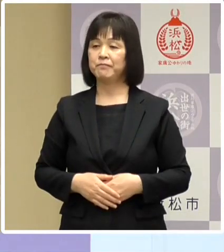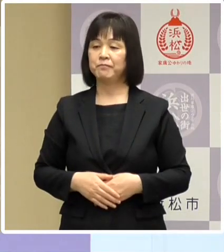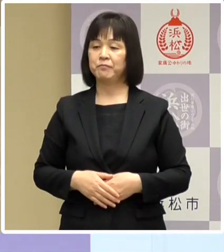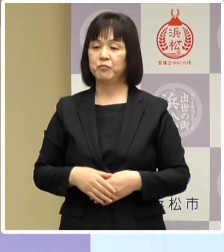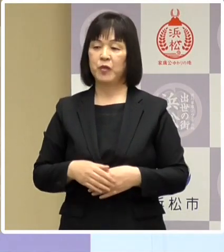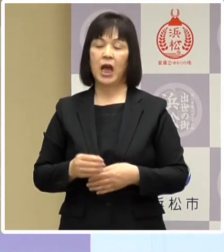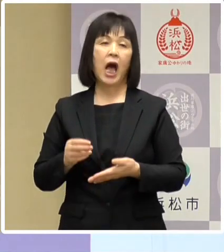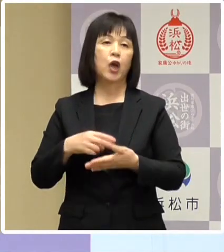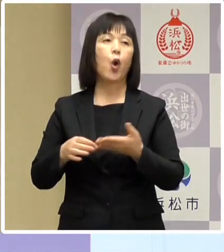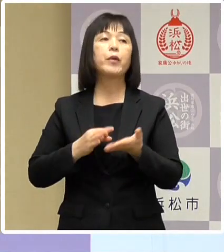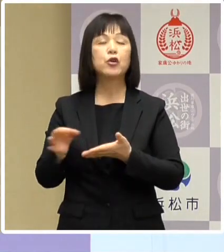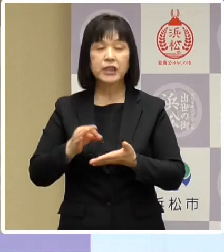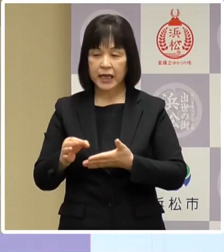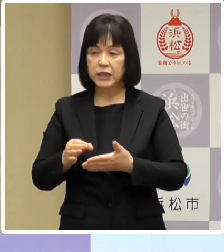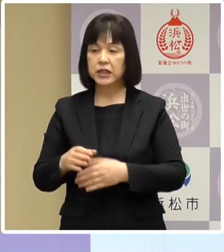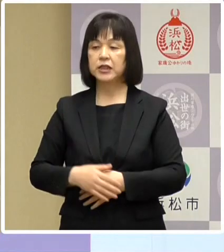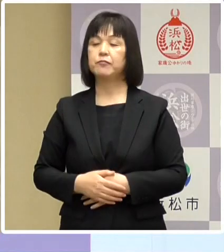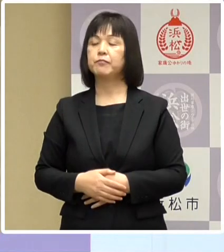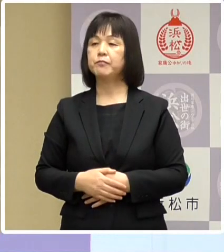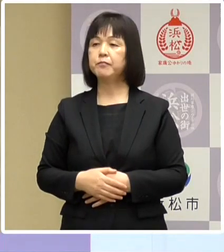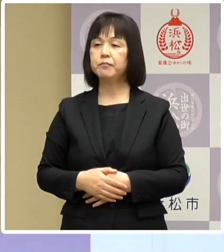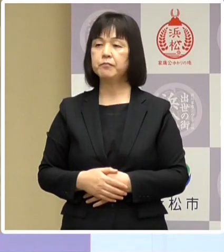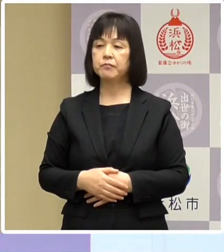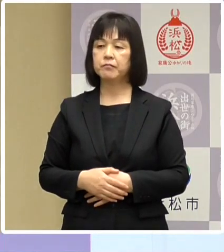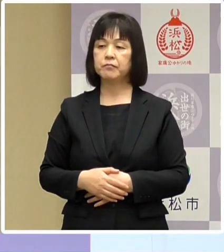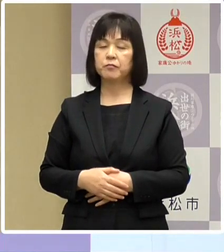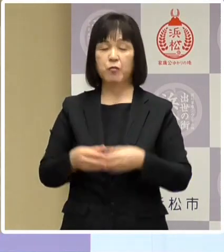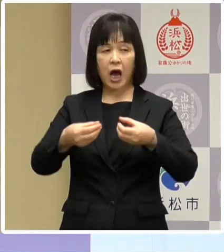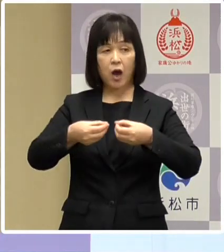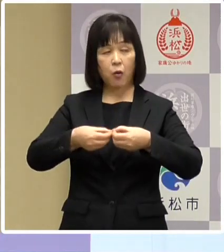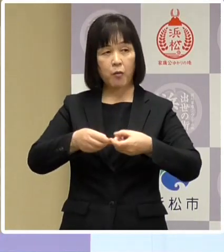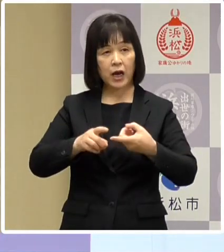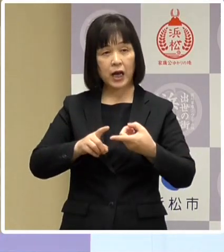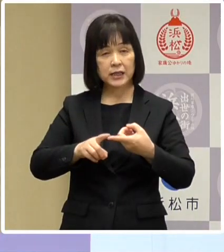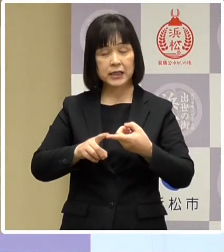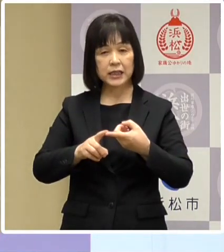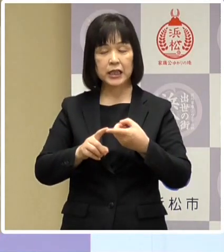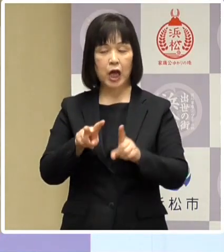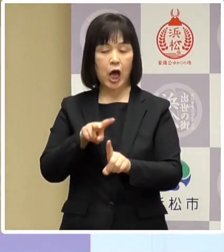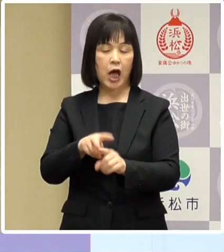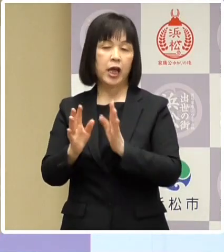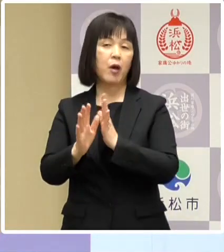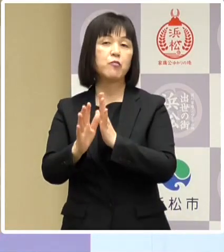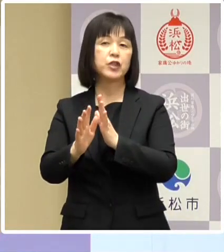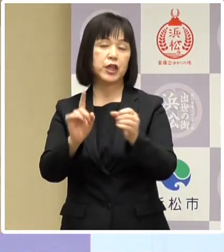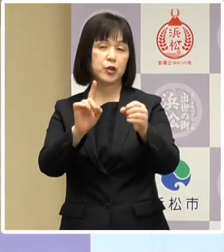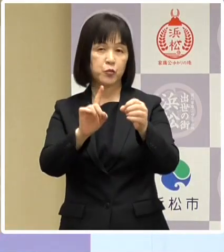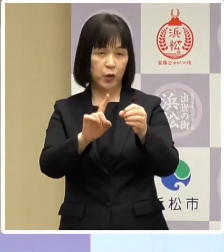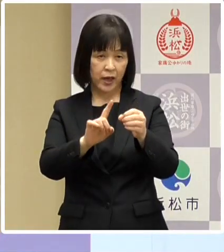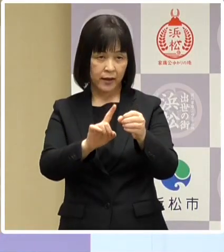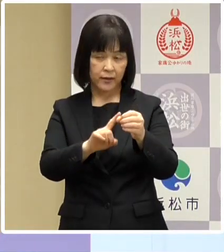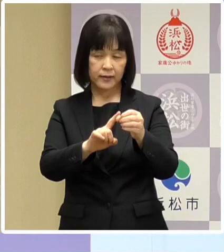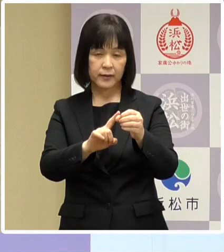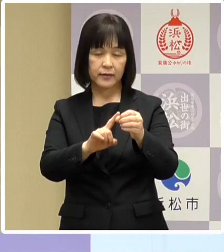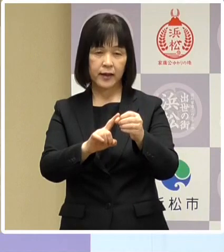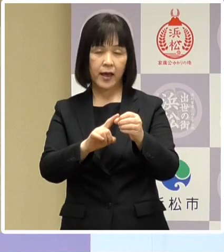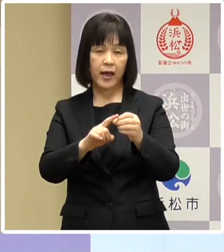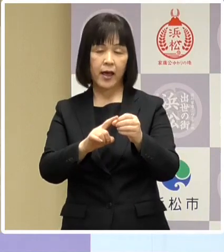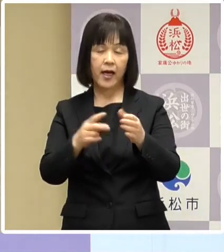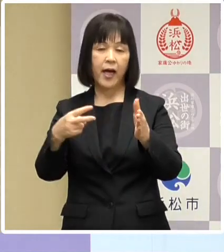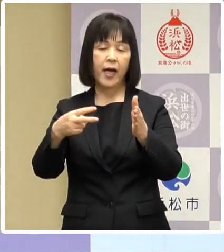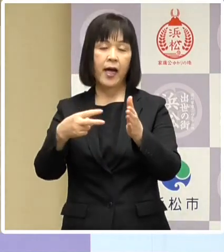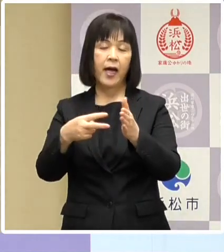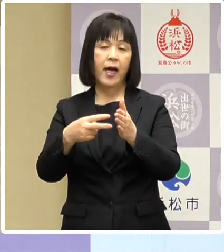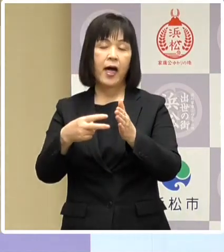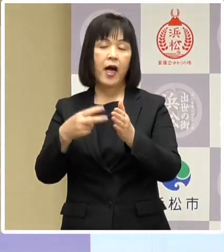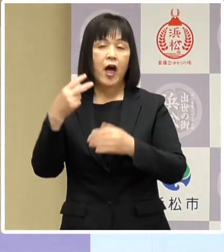はい、 読売新聞の松本です、はい、ちょっと細かい話なんですけど、騎馬武者行列の件で、 はい、 松本潤さんが来る騎